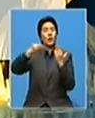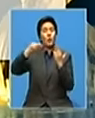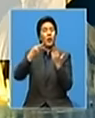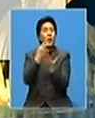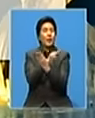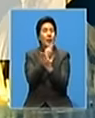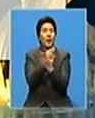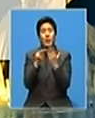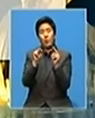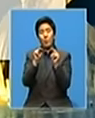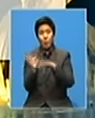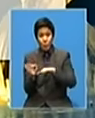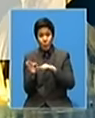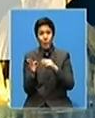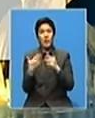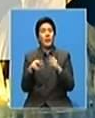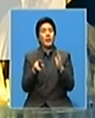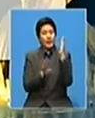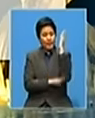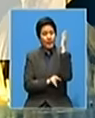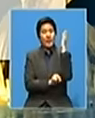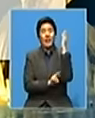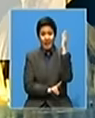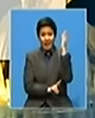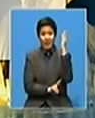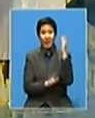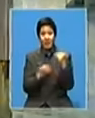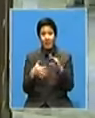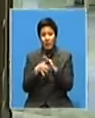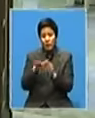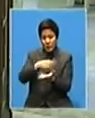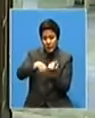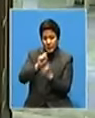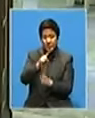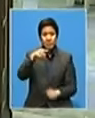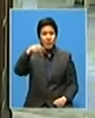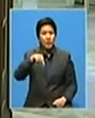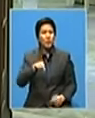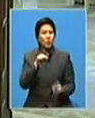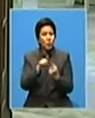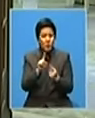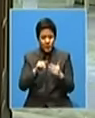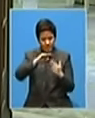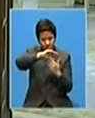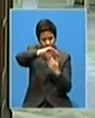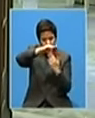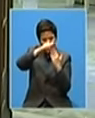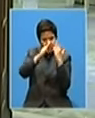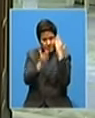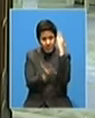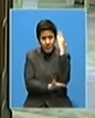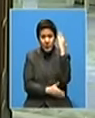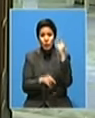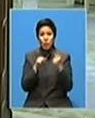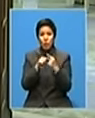นบุรีนครพนมและนราธิวาสนะครับเขตเศรษฐกิจพิเศษนี้ล้วนเป็นพื้นที่ชายแดนที่ตั้งอยู่บน